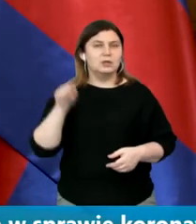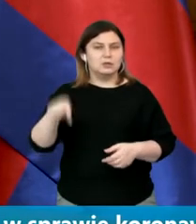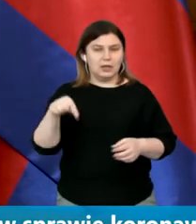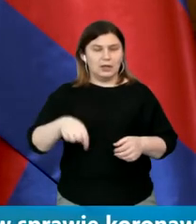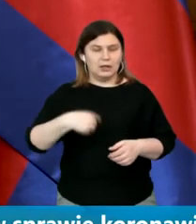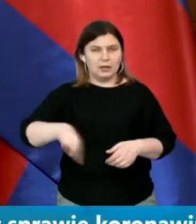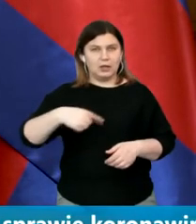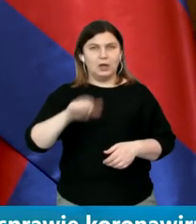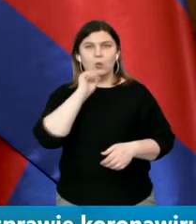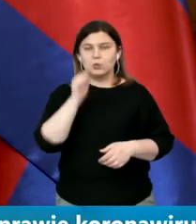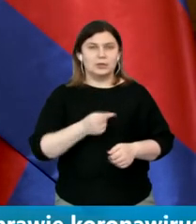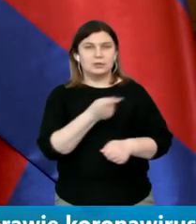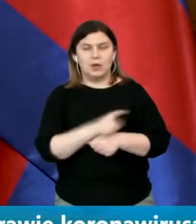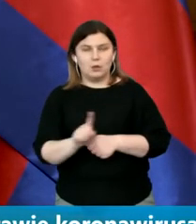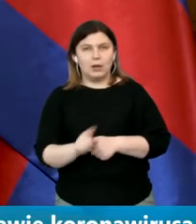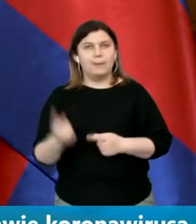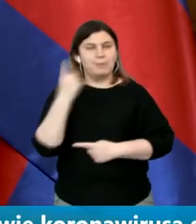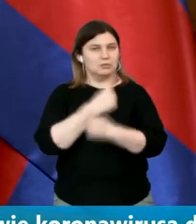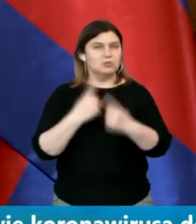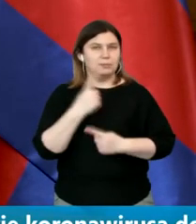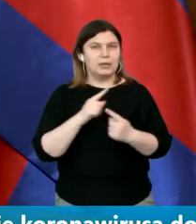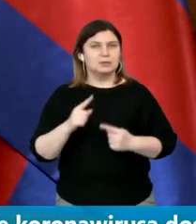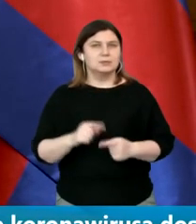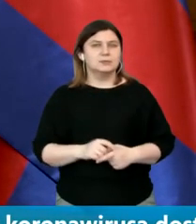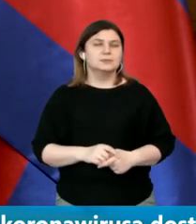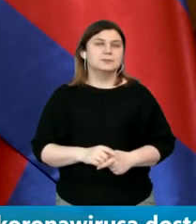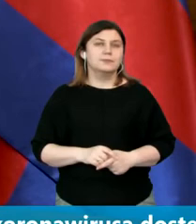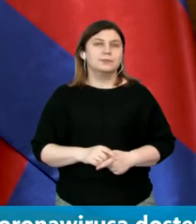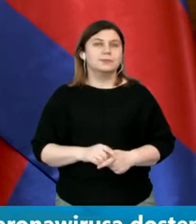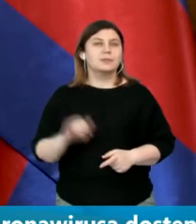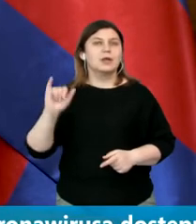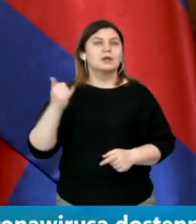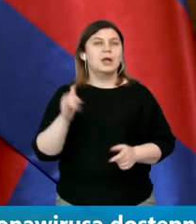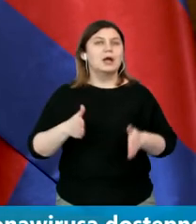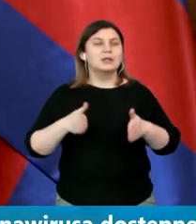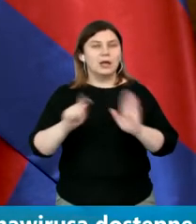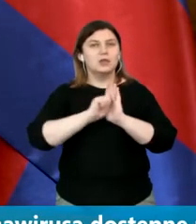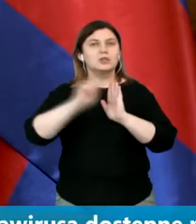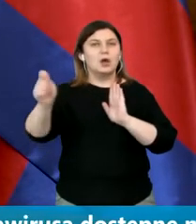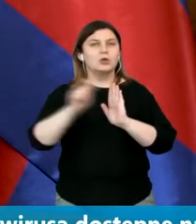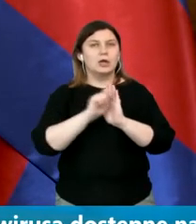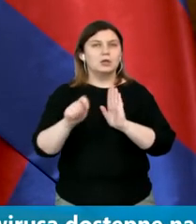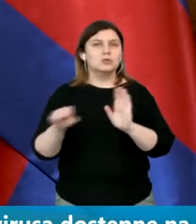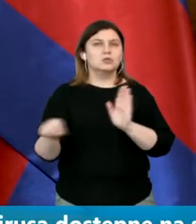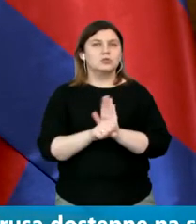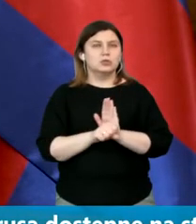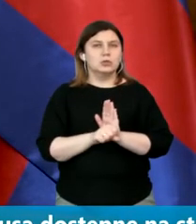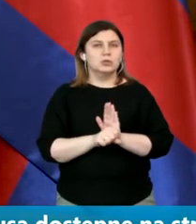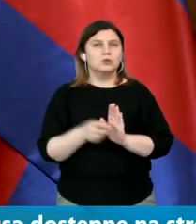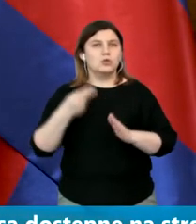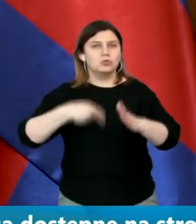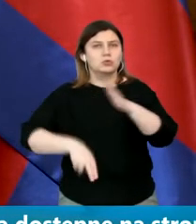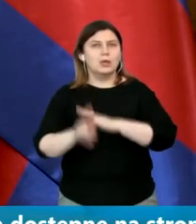unijnej się nam nie udało. Liczymy na to, że jako trasa dojazdowa do przeprawy tunelowej po